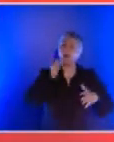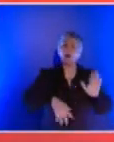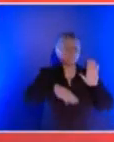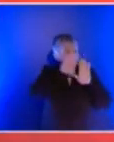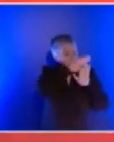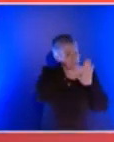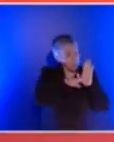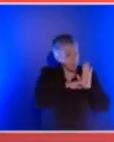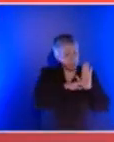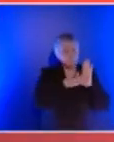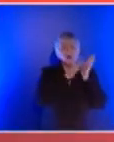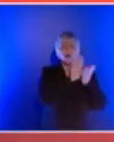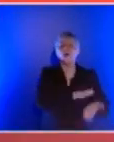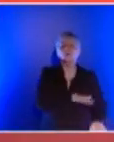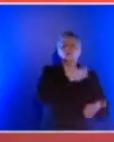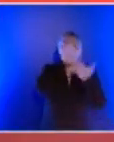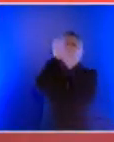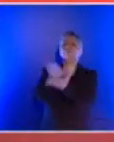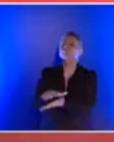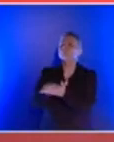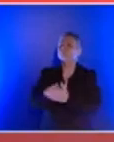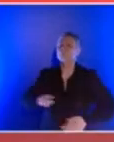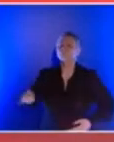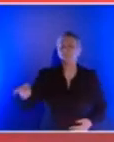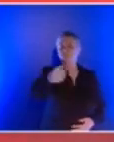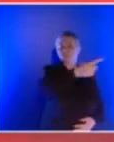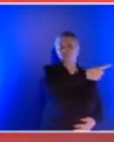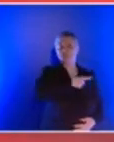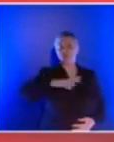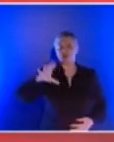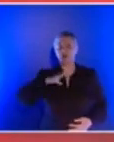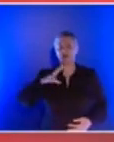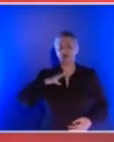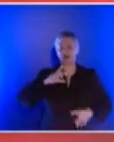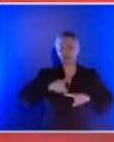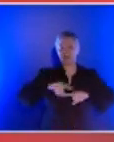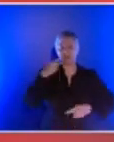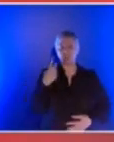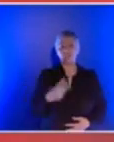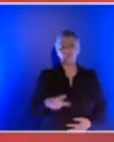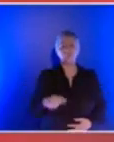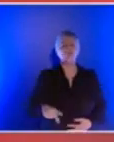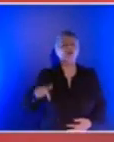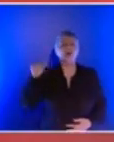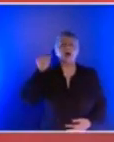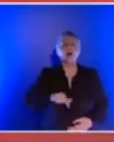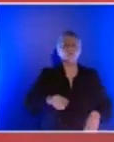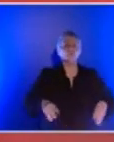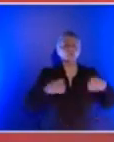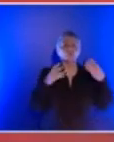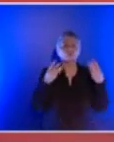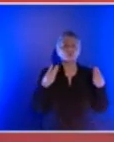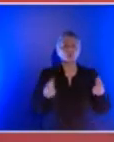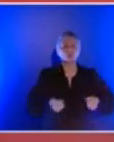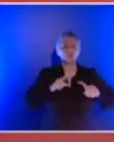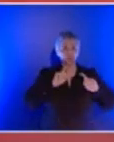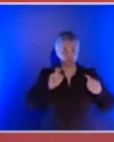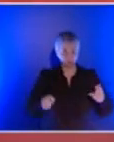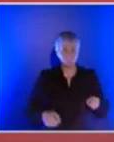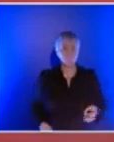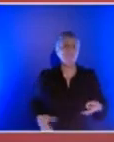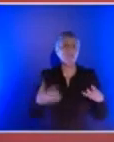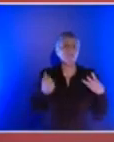λαό μια σαφή και συγκεκριμένη στρατηγική που απαντάει στις τρεις μεγάλες προκλήσεις